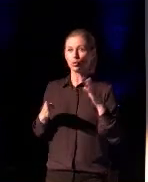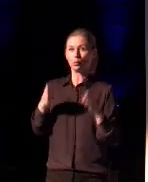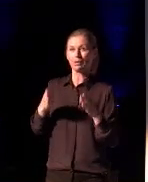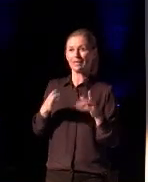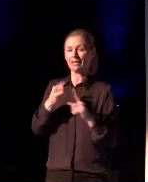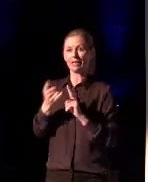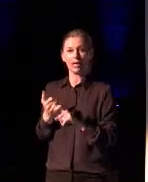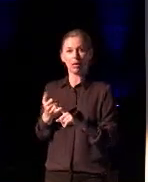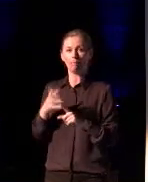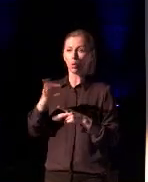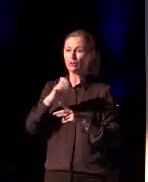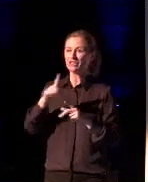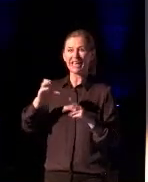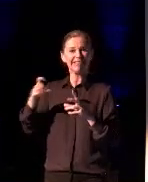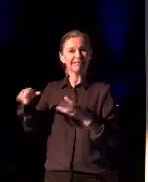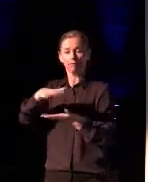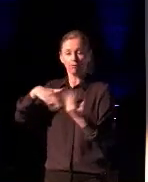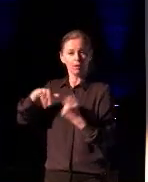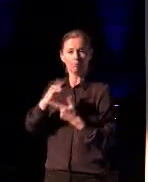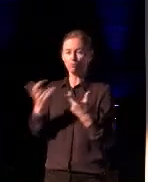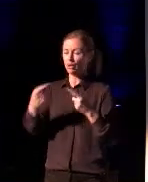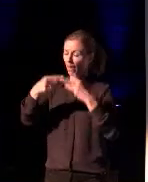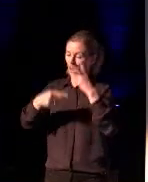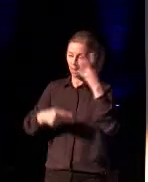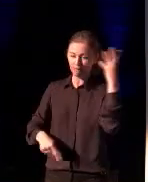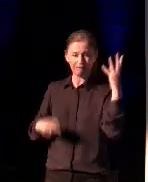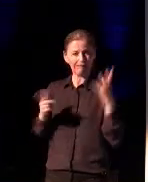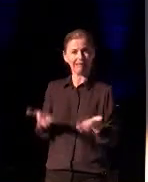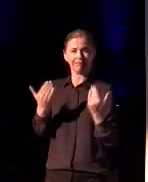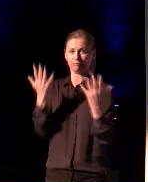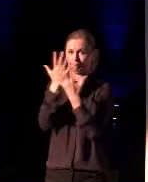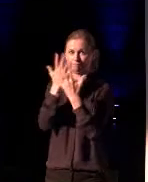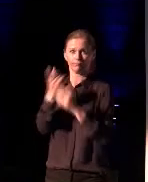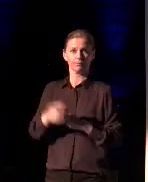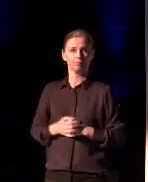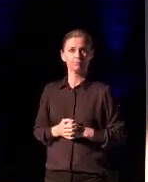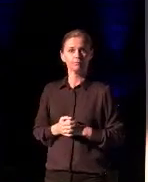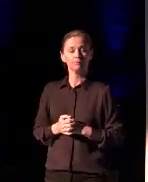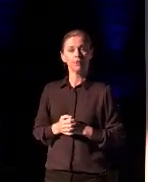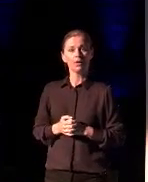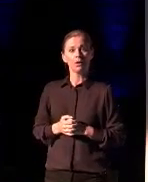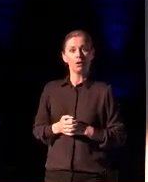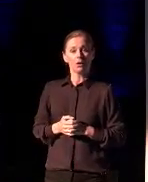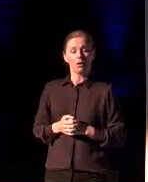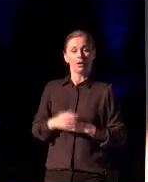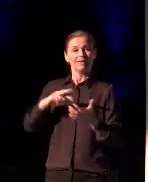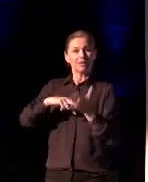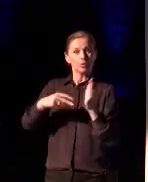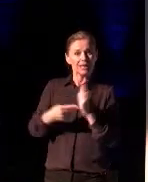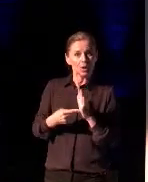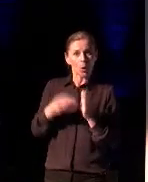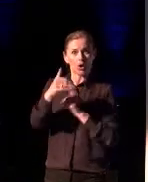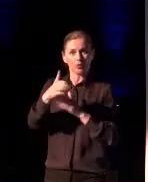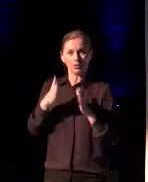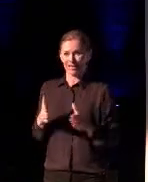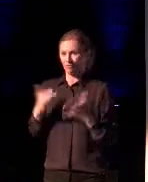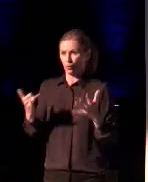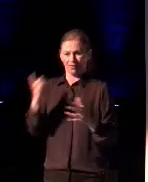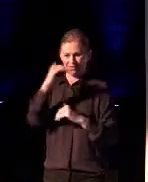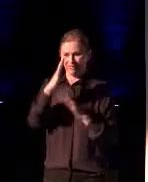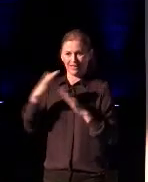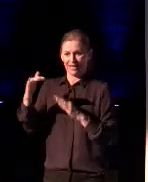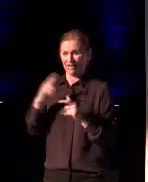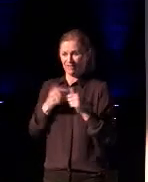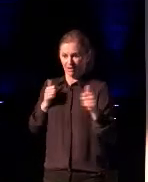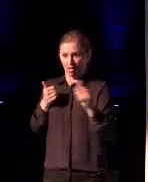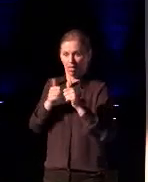det blockchain, det så mange begreper at man går fort vill i dette her. Og definisjonene våre av teknologi og kategorisering, det klarer nesten ikke å holde